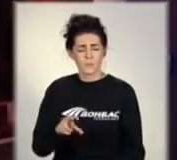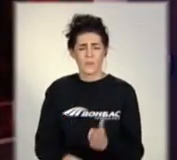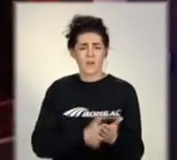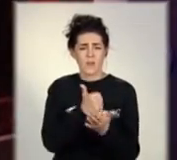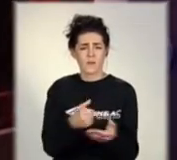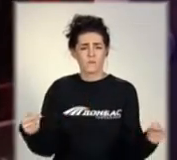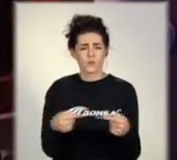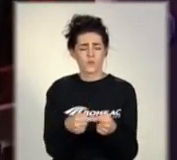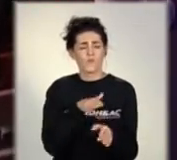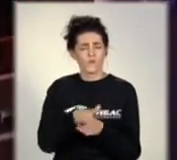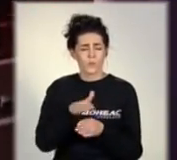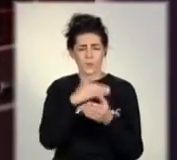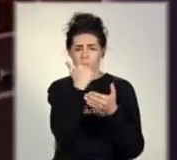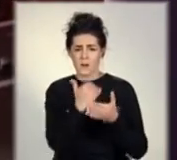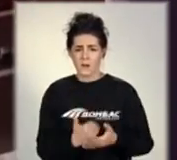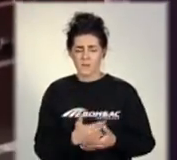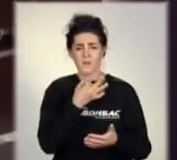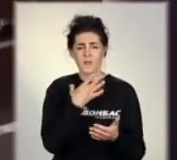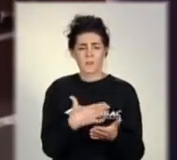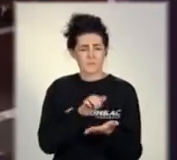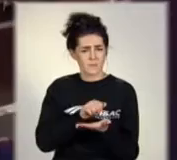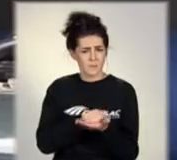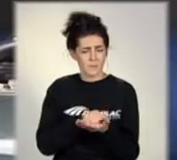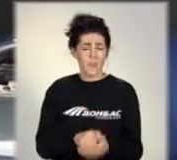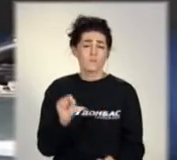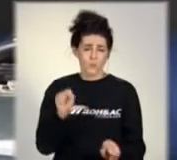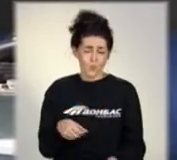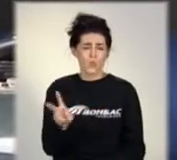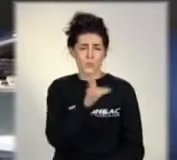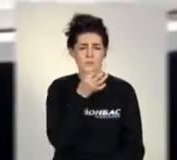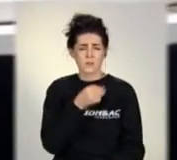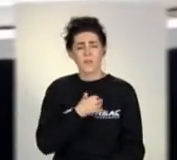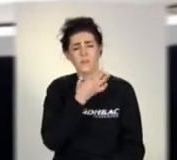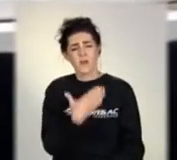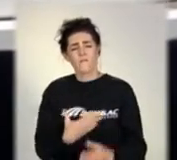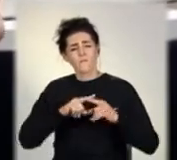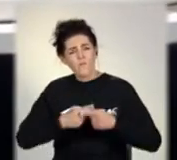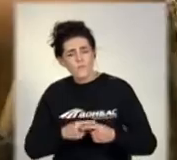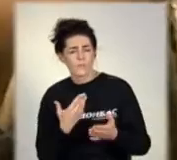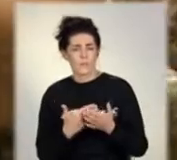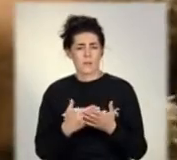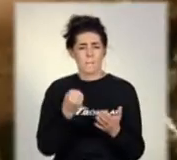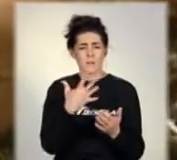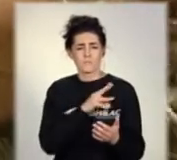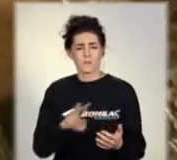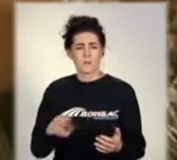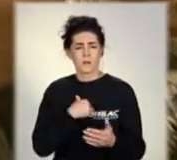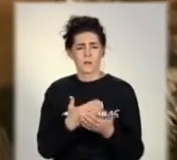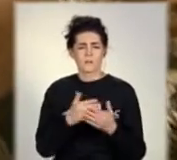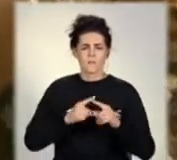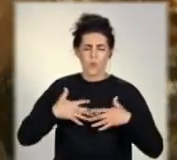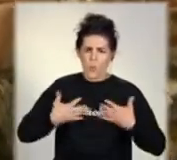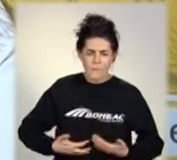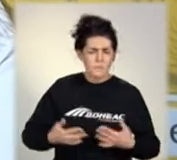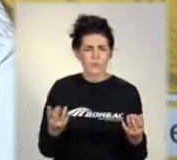– чітко дотримуватися графіка для хобі. Звісно, хтось може сказати, що я люблю в'язати, і за 15 хвилин я не зв'яжу світер, мені для